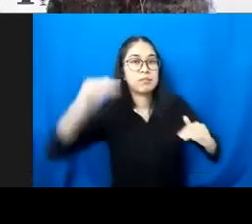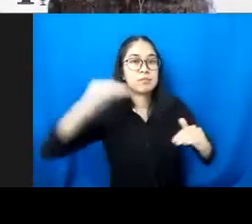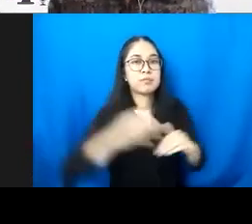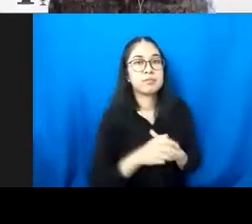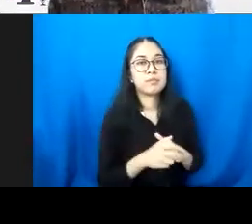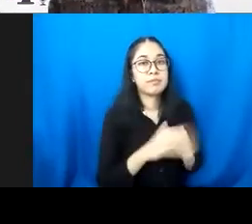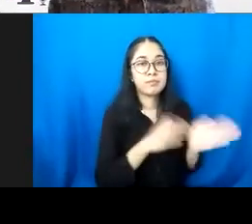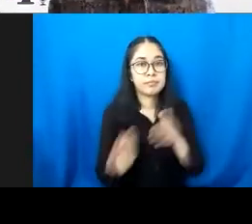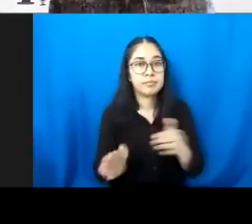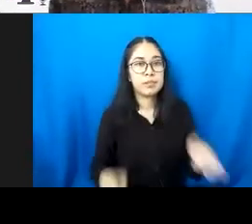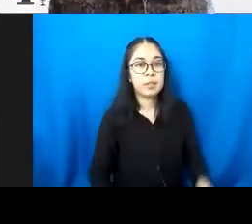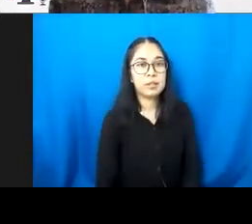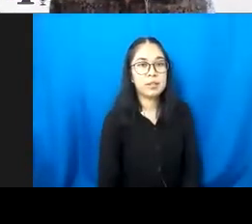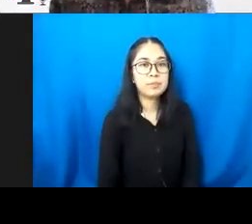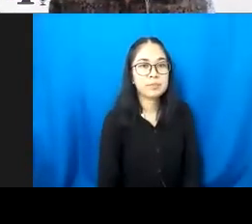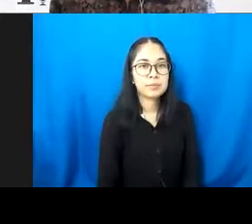Next slide, please.